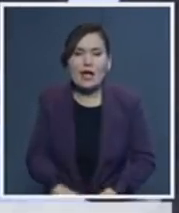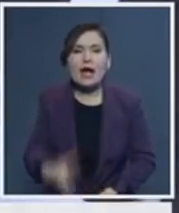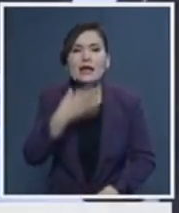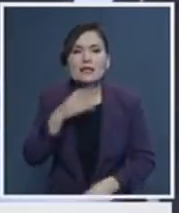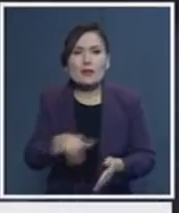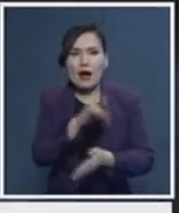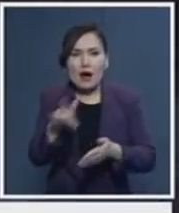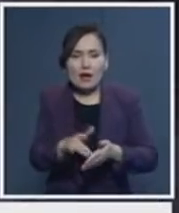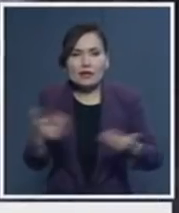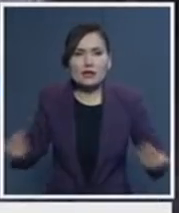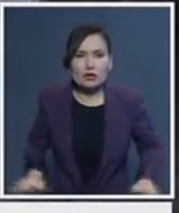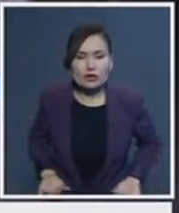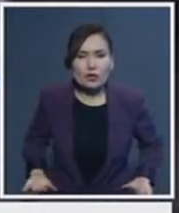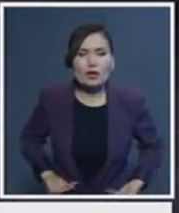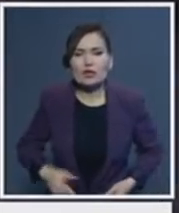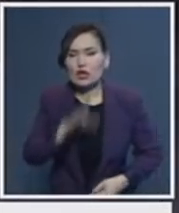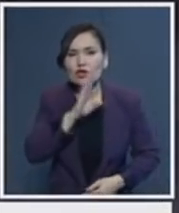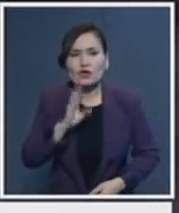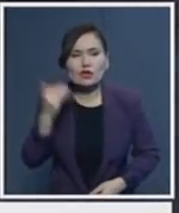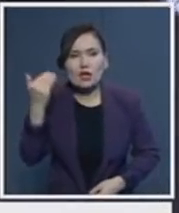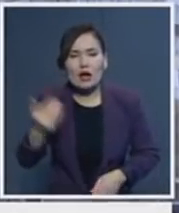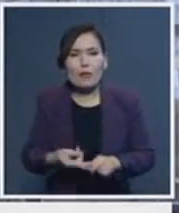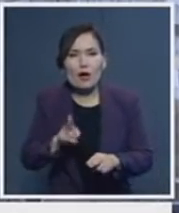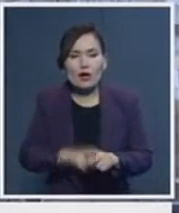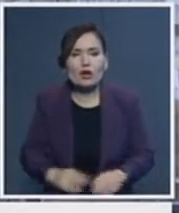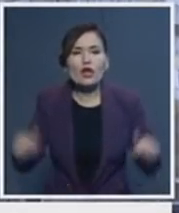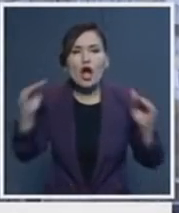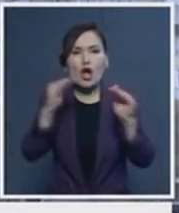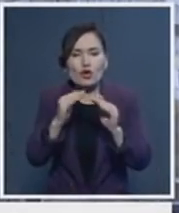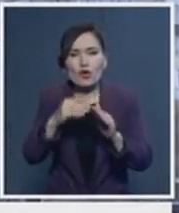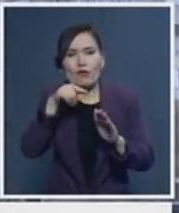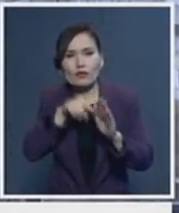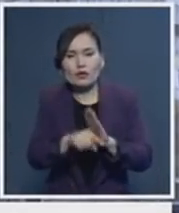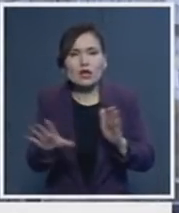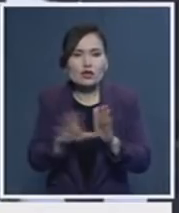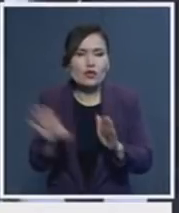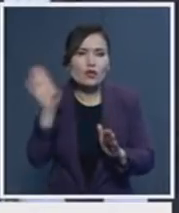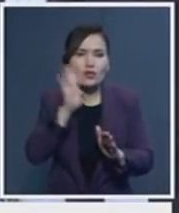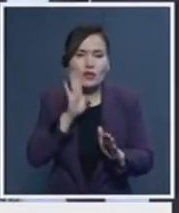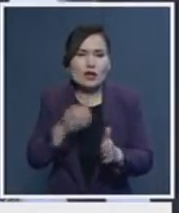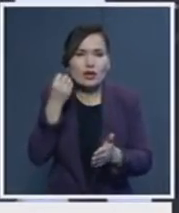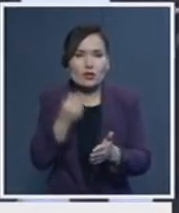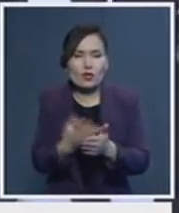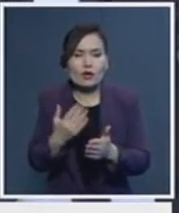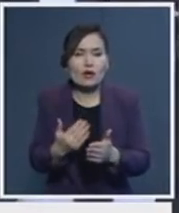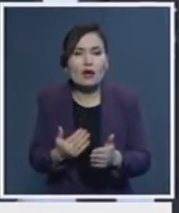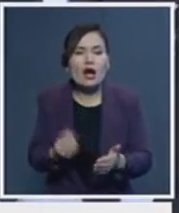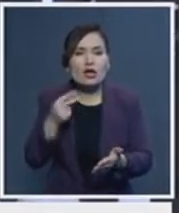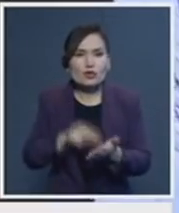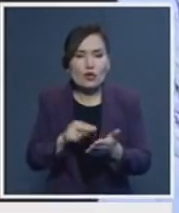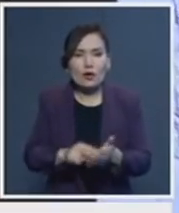Семейлік тұрғын Батырана Күлзада Дүйсенбайқызының айтуынша, онсыз да жамап жасқайтын жер көп бұл үйде биыл жағдай тіпті ушығып тұр. Өйткені